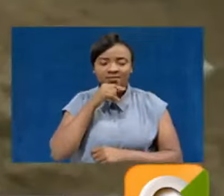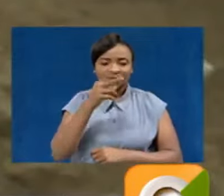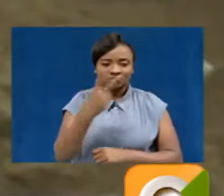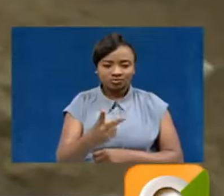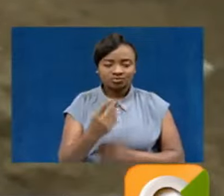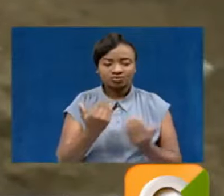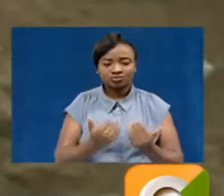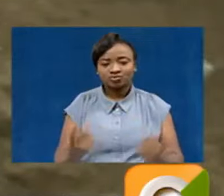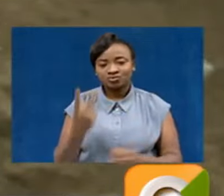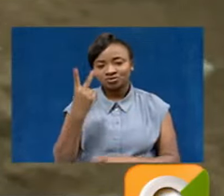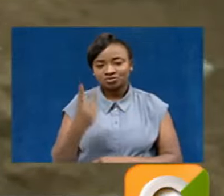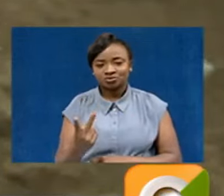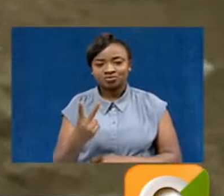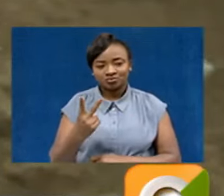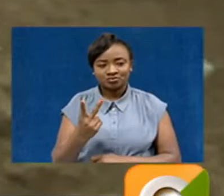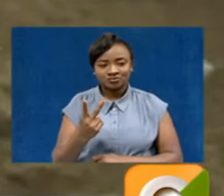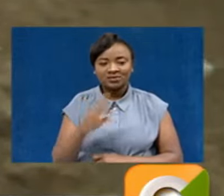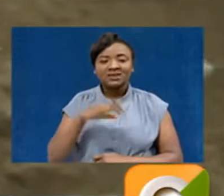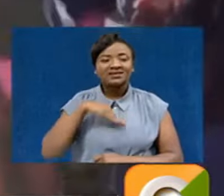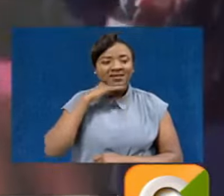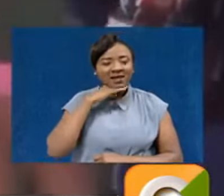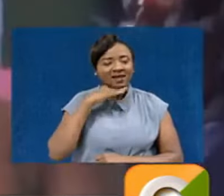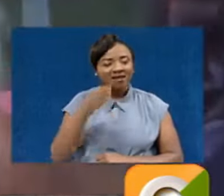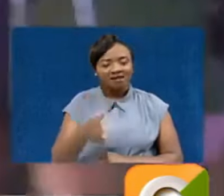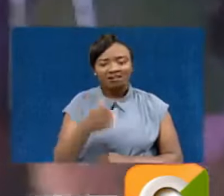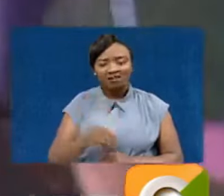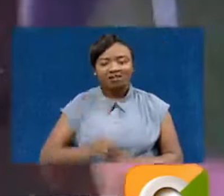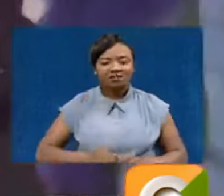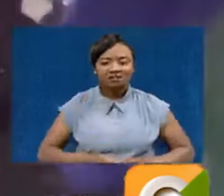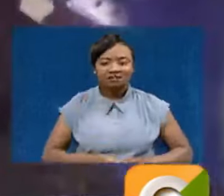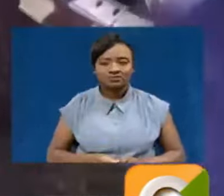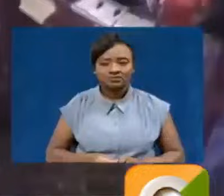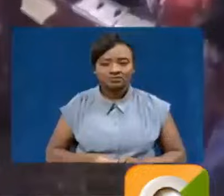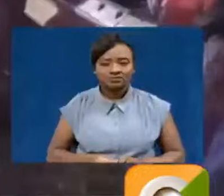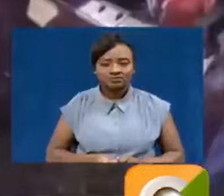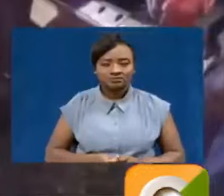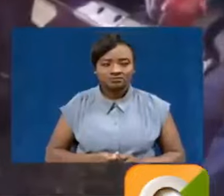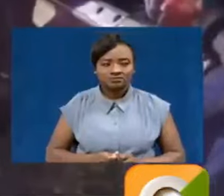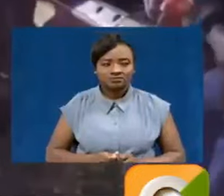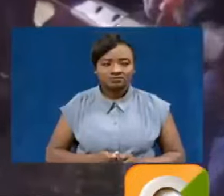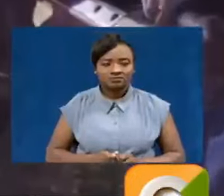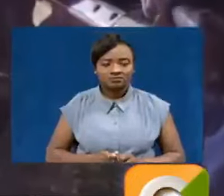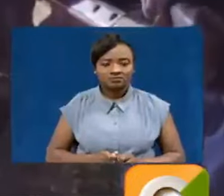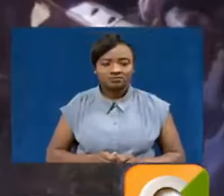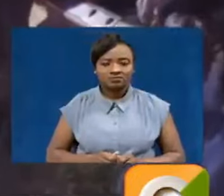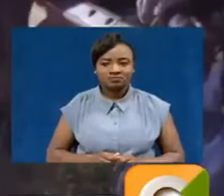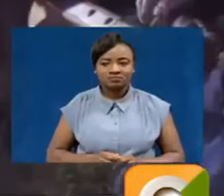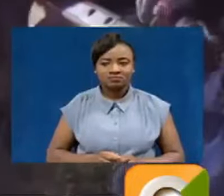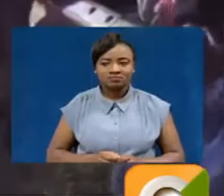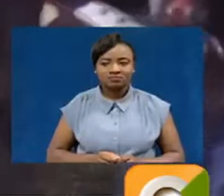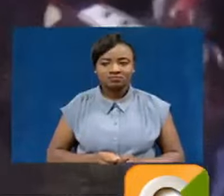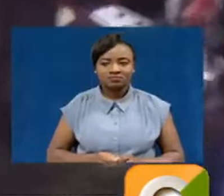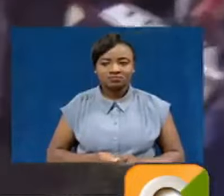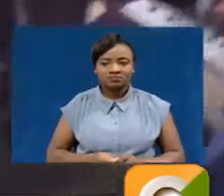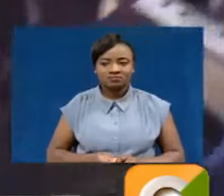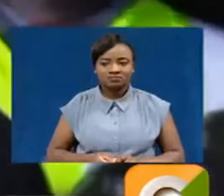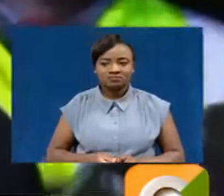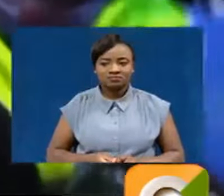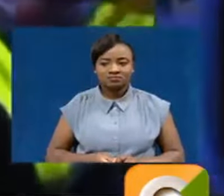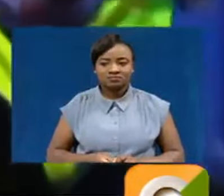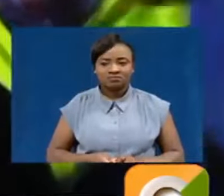2 walifariki katika ajali hiyo. This is a place where there is a proper marking,